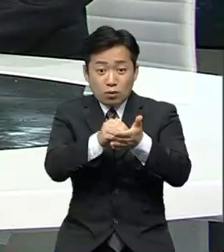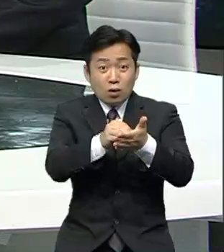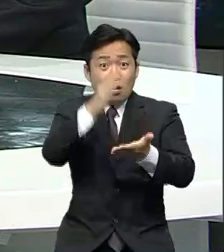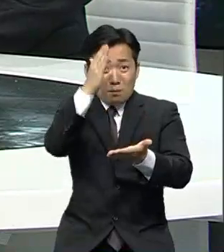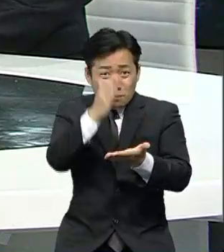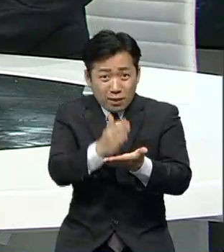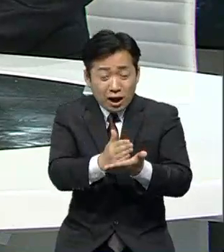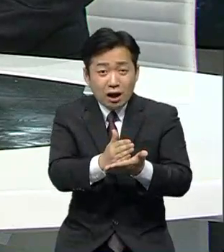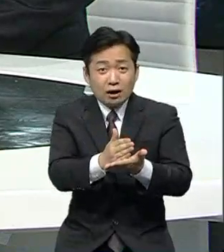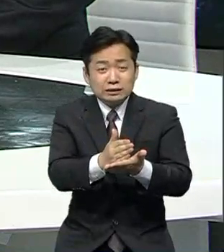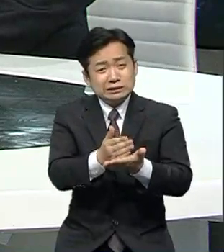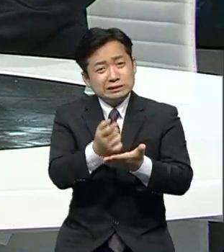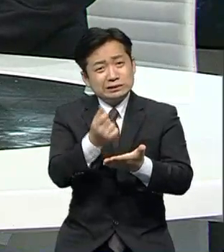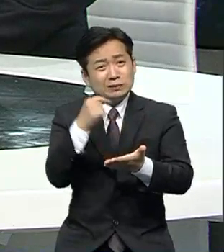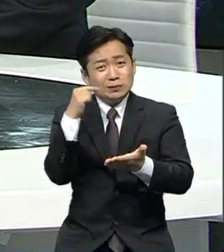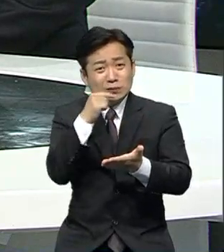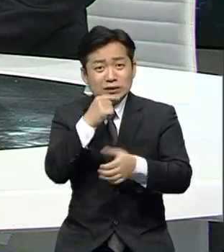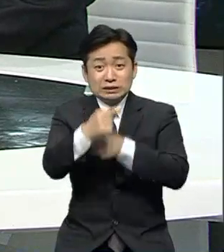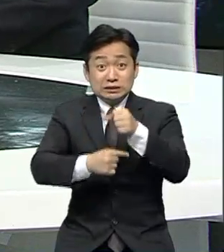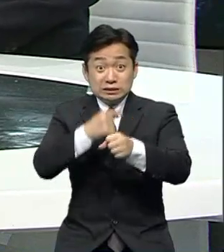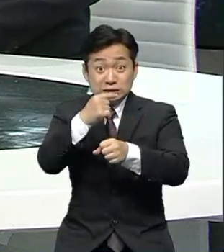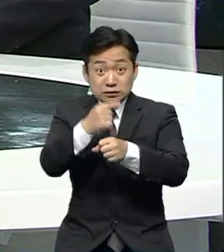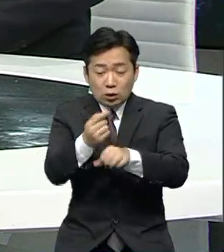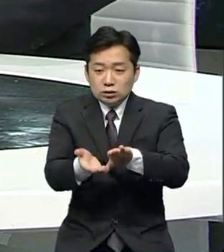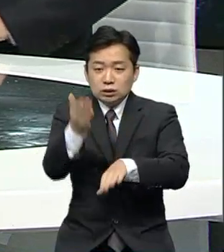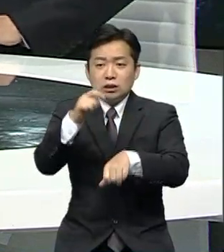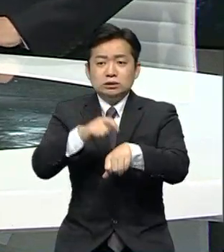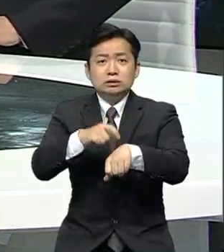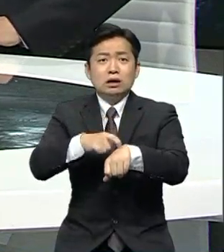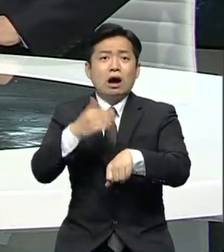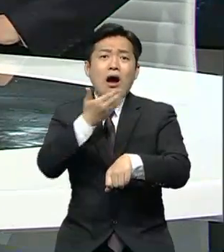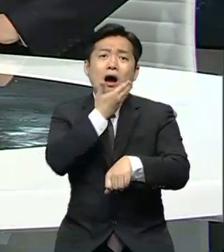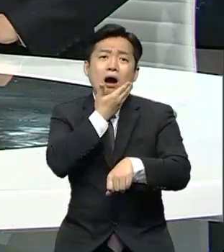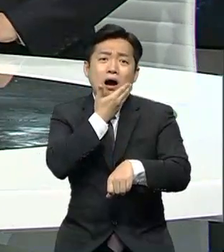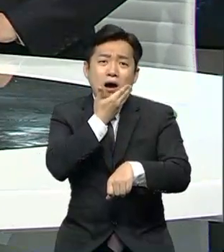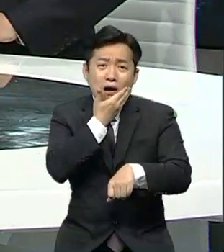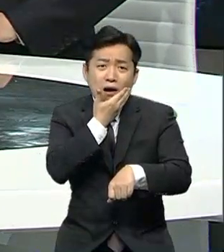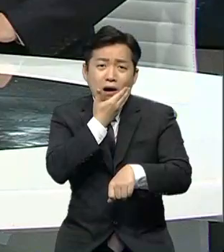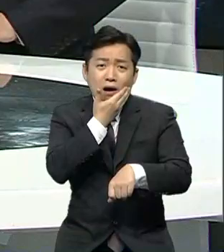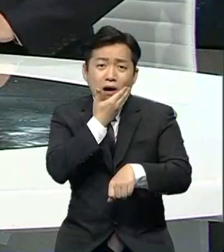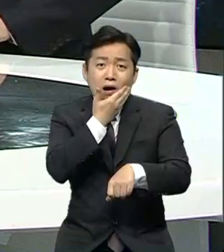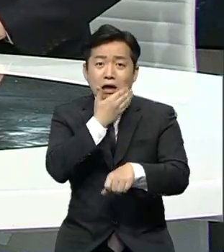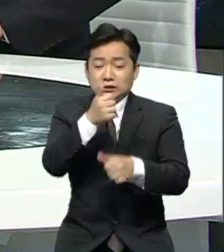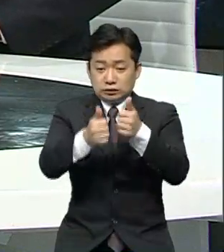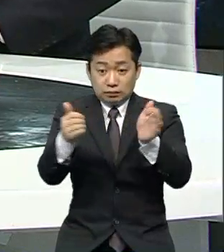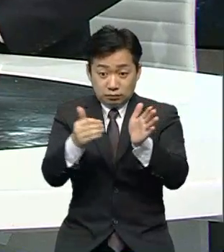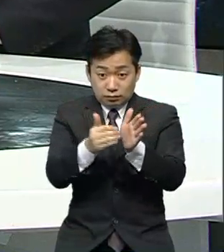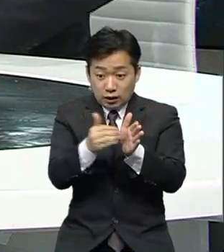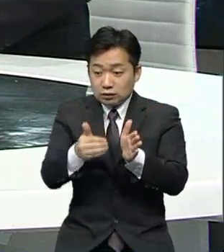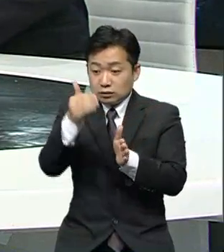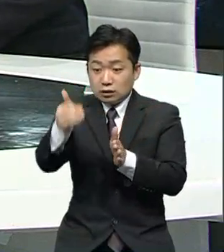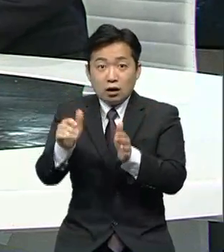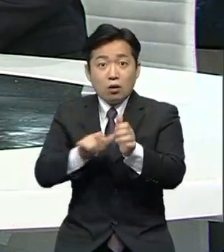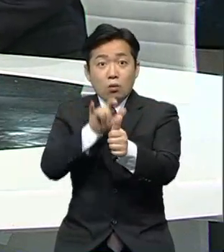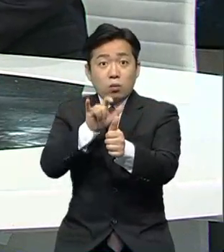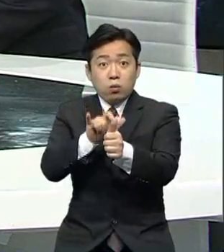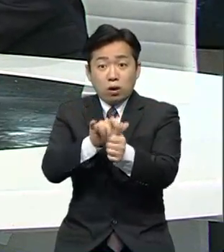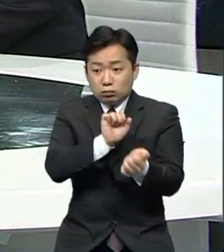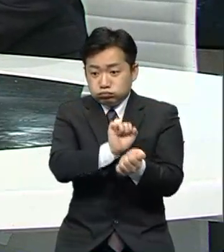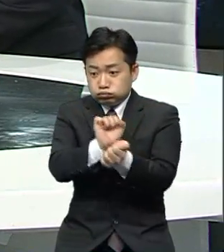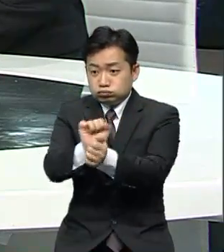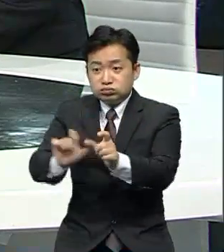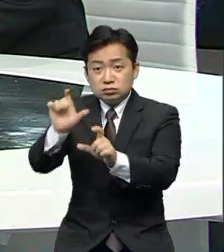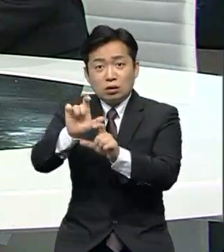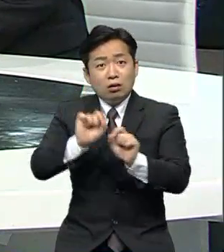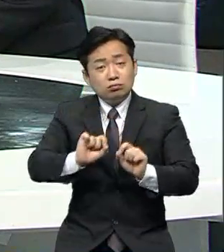좀 가혹하거든요. 최소한 1년 이상씩 준비한 학생들이기 때문에. 그래서 이 시험 이후에 확진자가 더 느는 거 아니냐 이런 걱정도